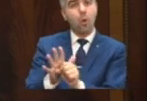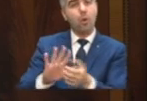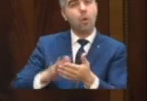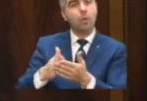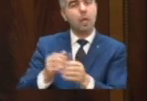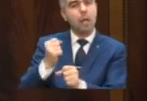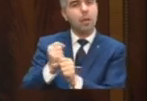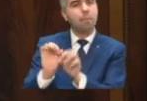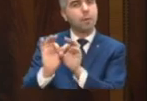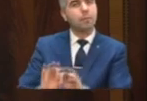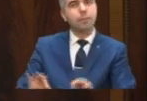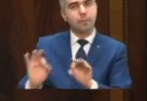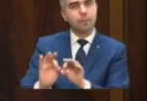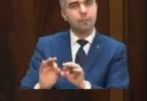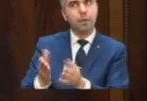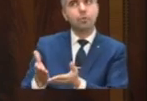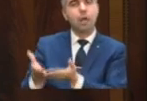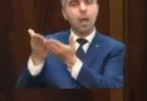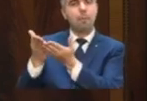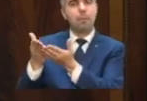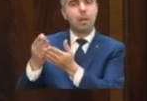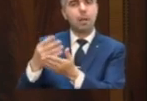واقفة، نطلبوا الله الله يرفع علينا الوباء.